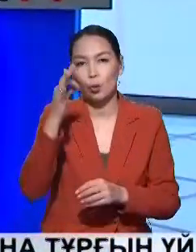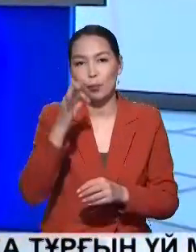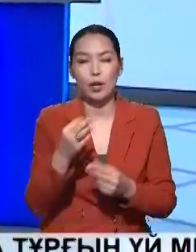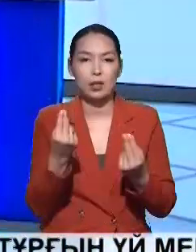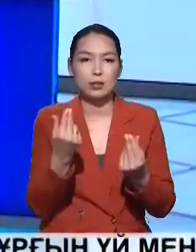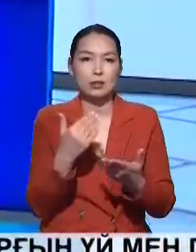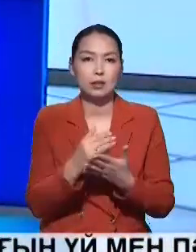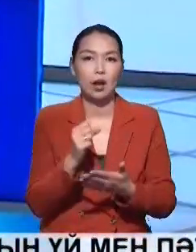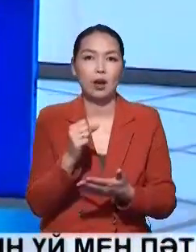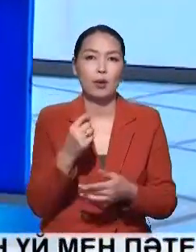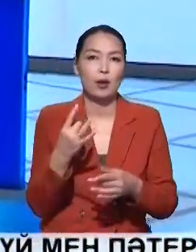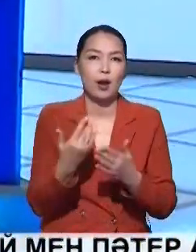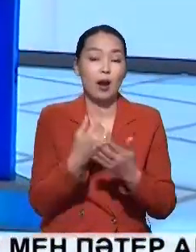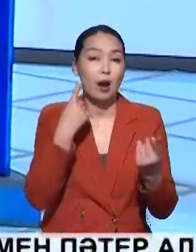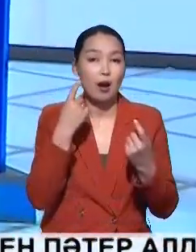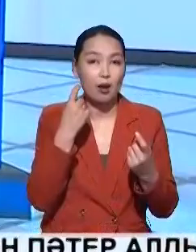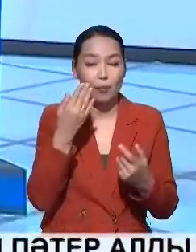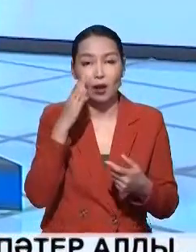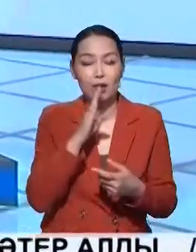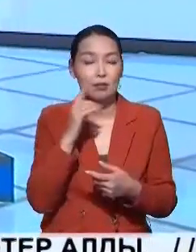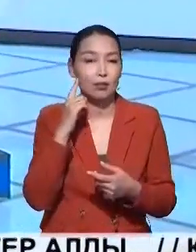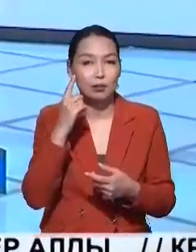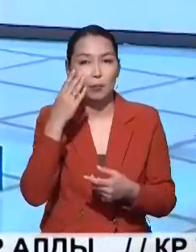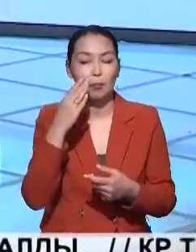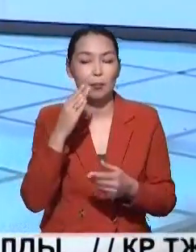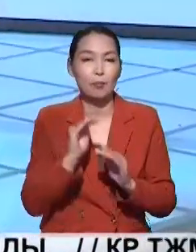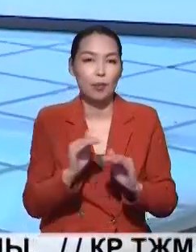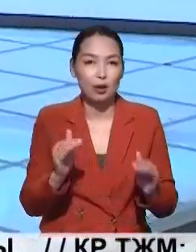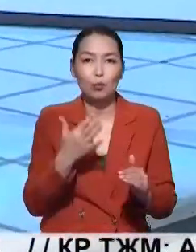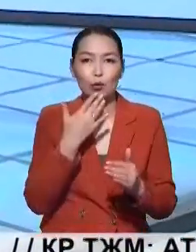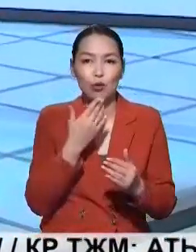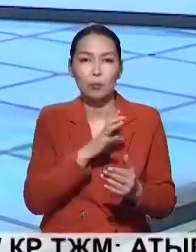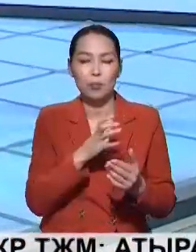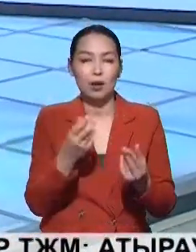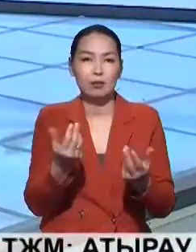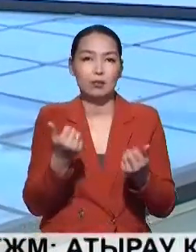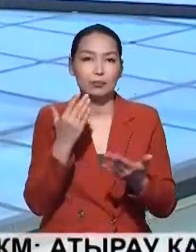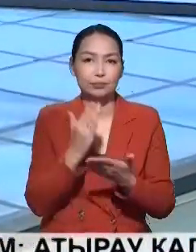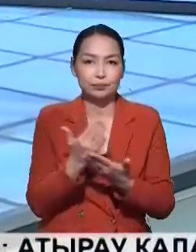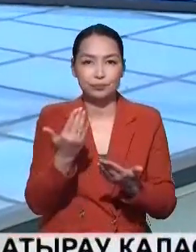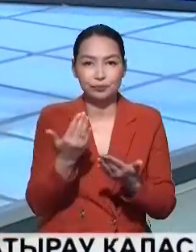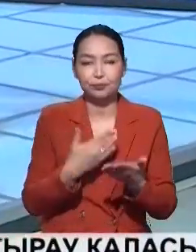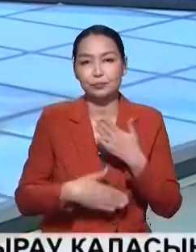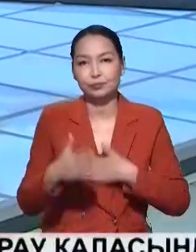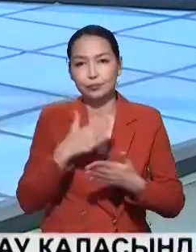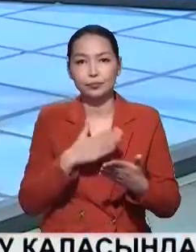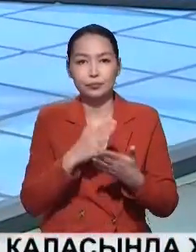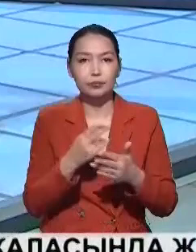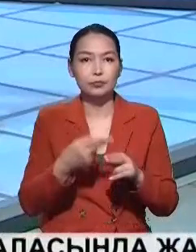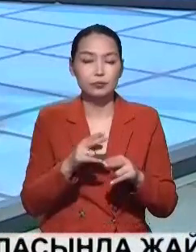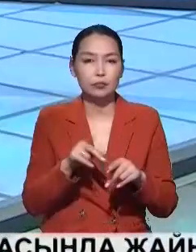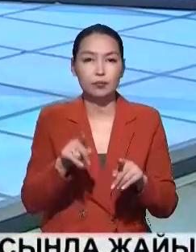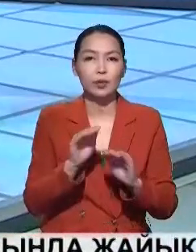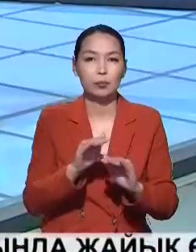Ақжолтай хабарды естіген атана балам ұлттық байлықтан үлес алды деп бүркін аспанға атып қуанды. Өйткені бұл бала